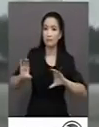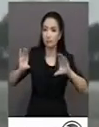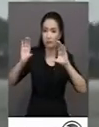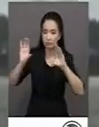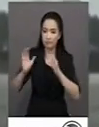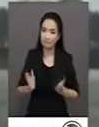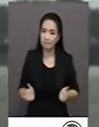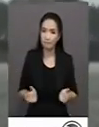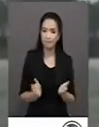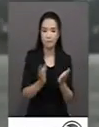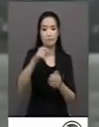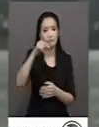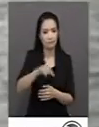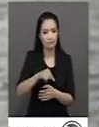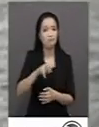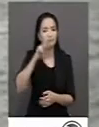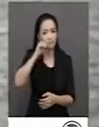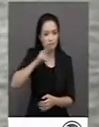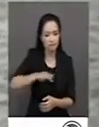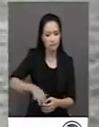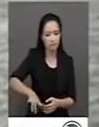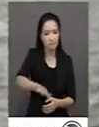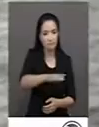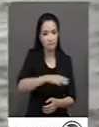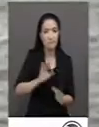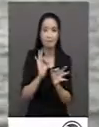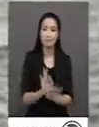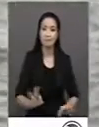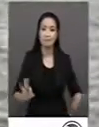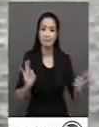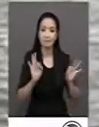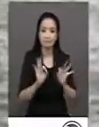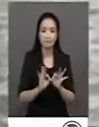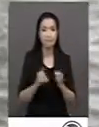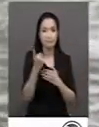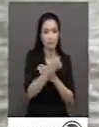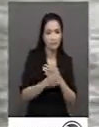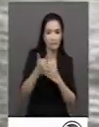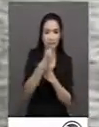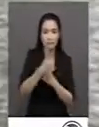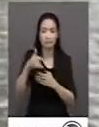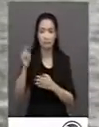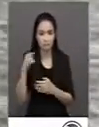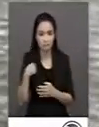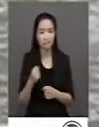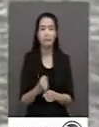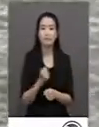ผลักดันให้เป็นพื้นที่ชุ่มน้ำที่มีความสัมพันธ์ที่มีความสำคัญระหว่างประเทศหรือว่าแ